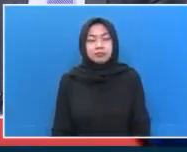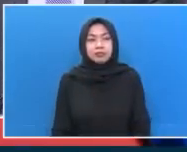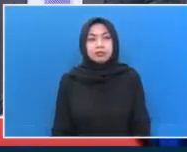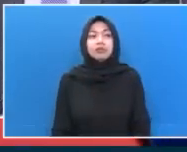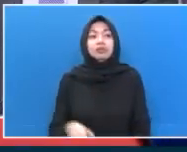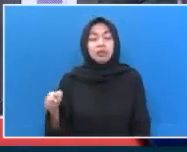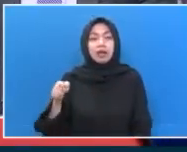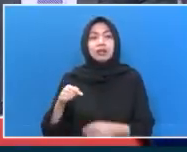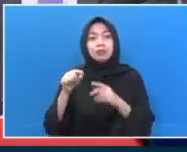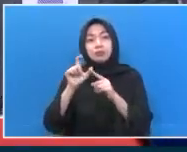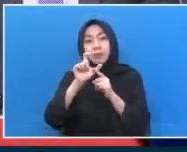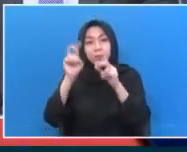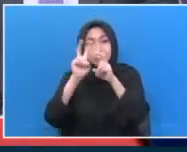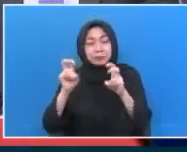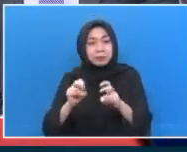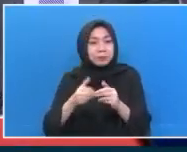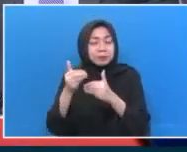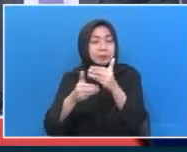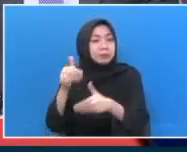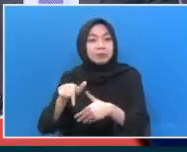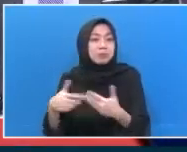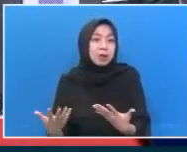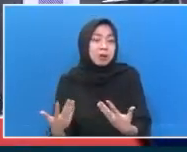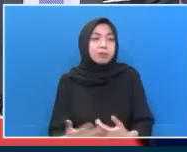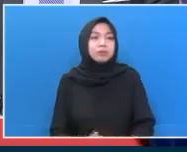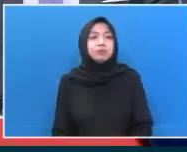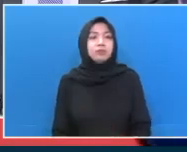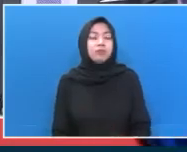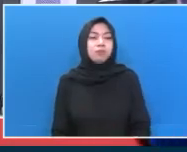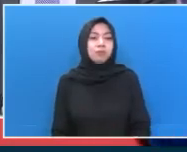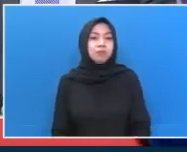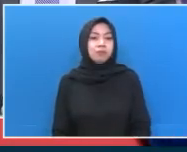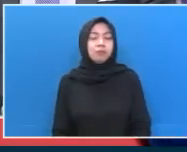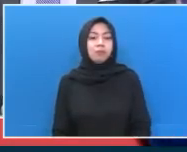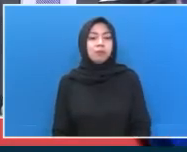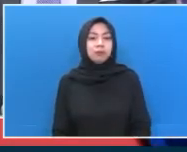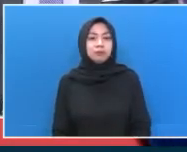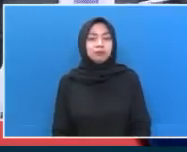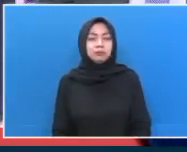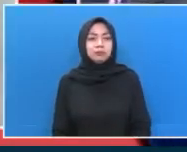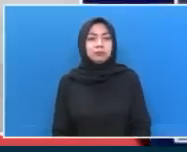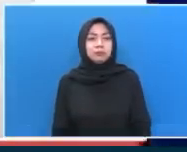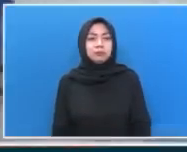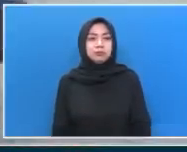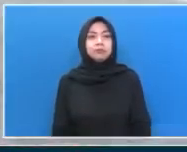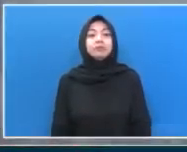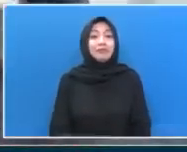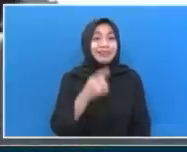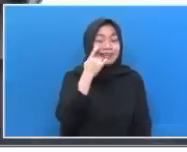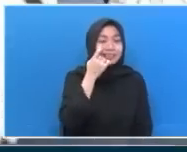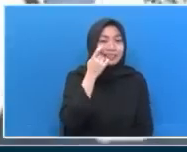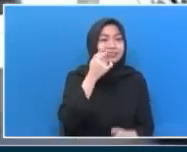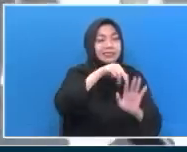proses penyidikan atau pengembangan dari kasus ini Bang jadi pemeriksaan sudah dilakukan